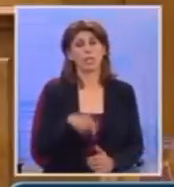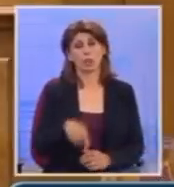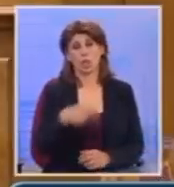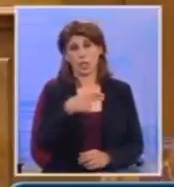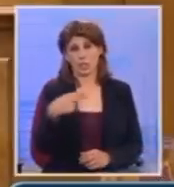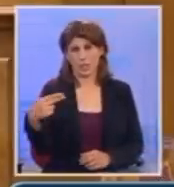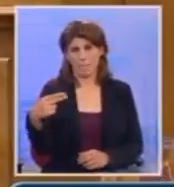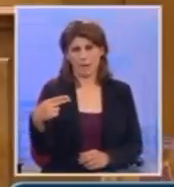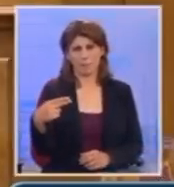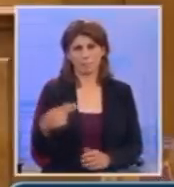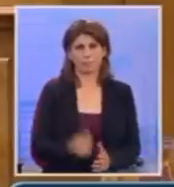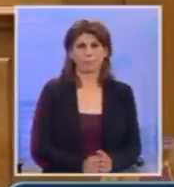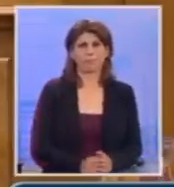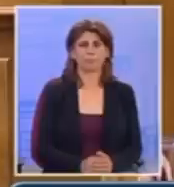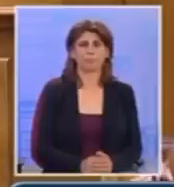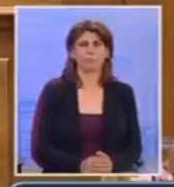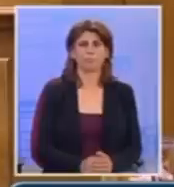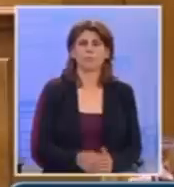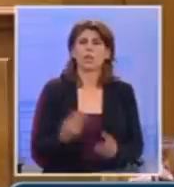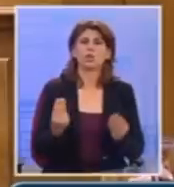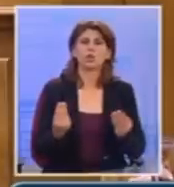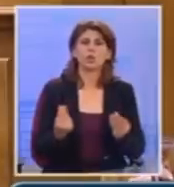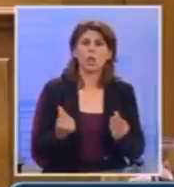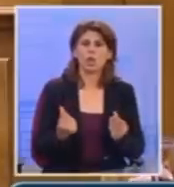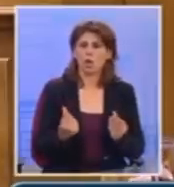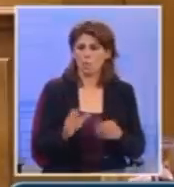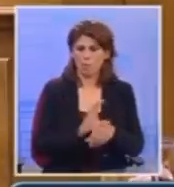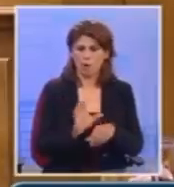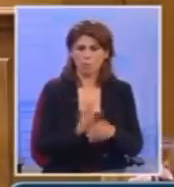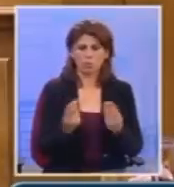της ηλεκτρονικής ψηφοφορίας.